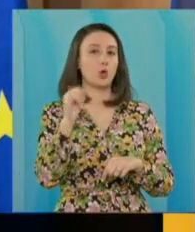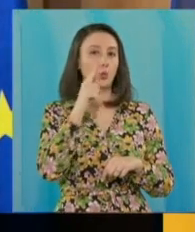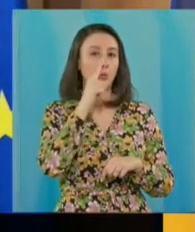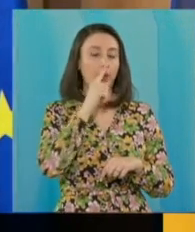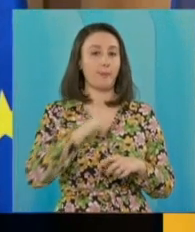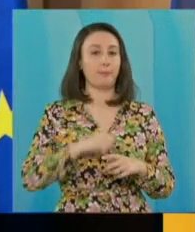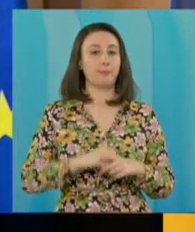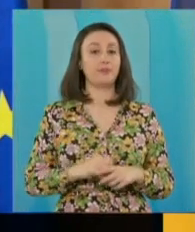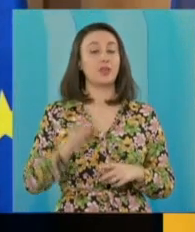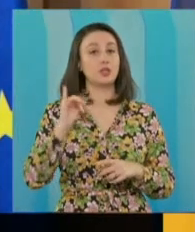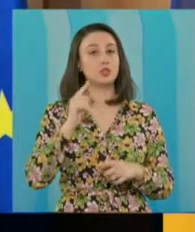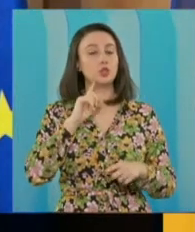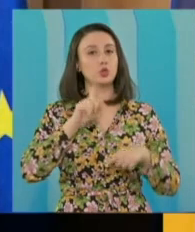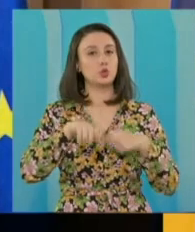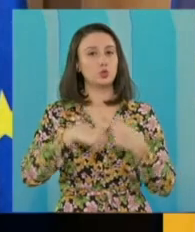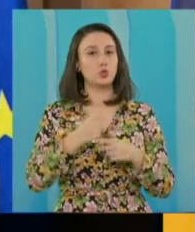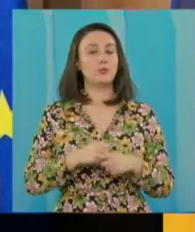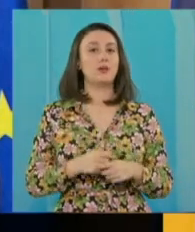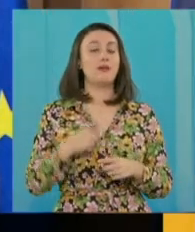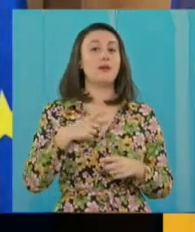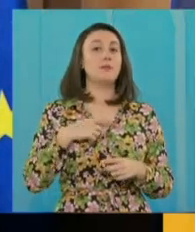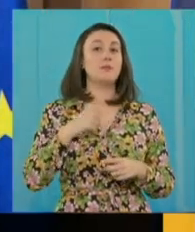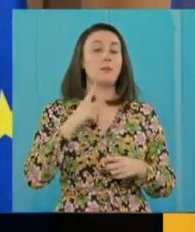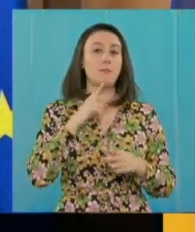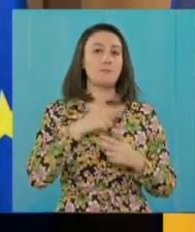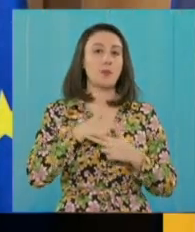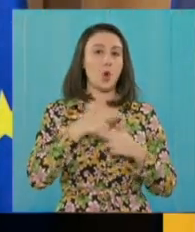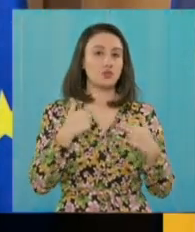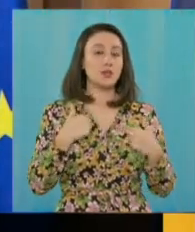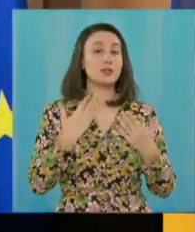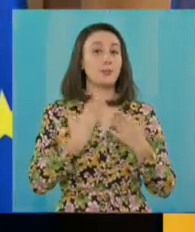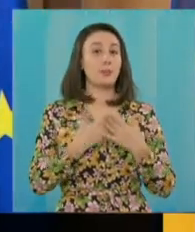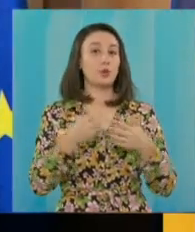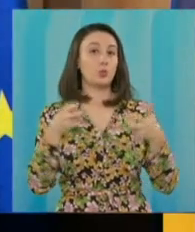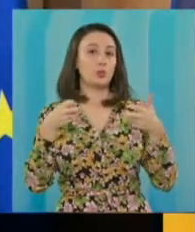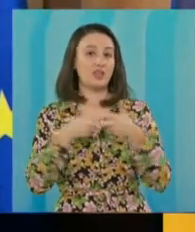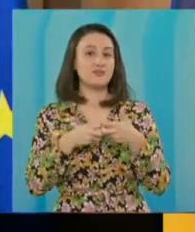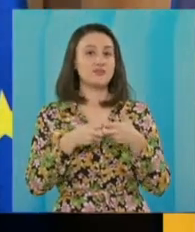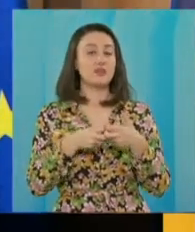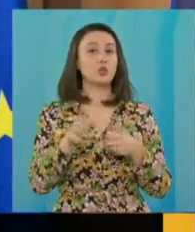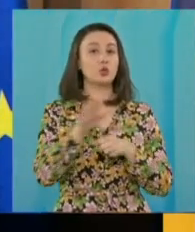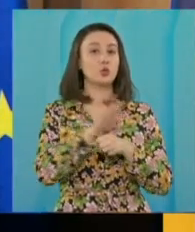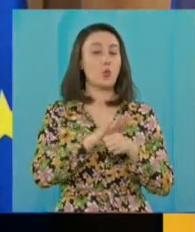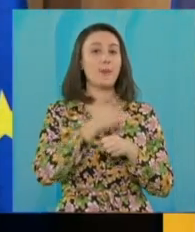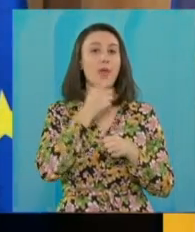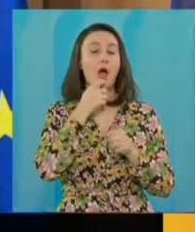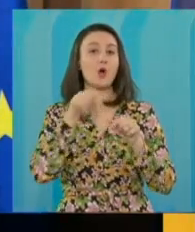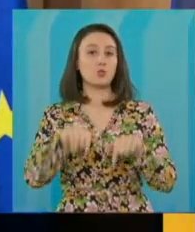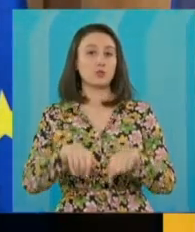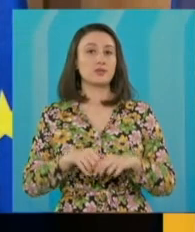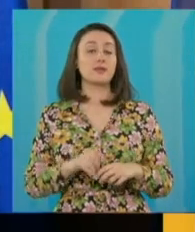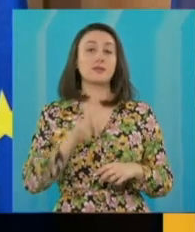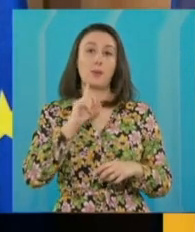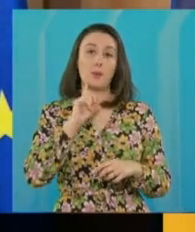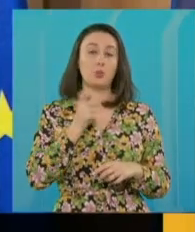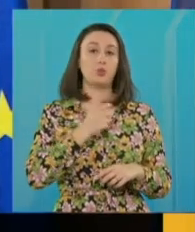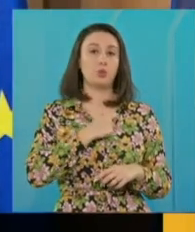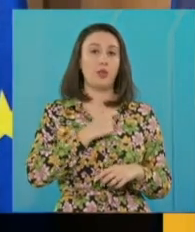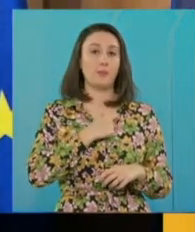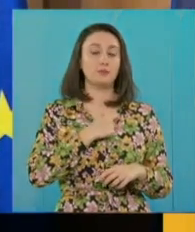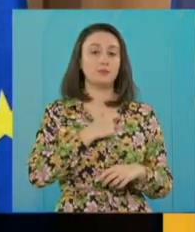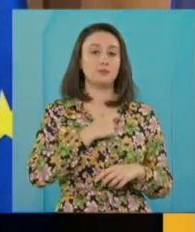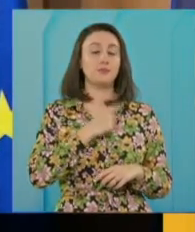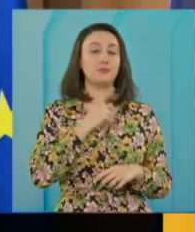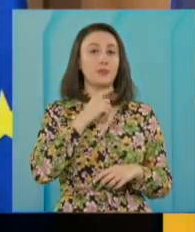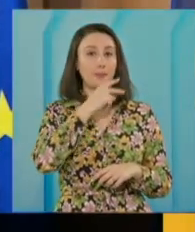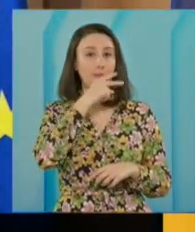și ulterior va urma procesul de teste astfel încât în toamna acestui an să putem să